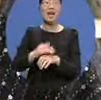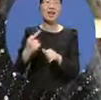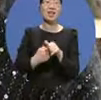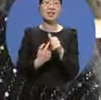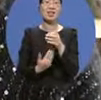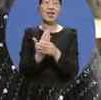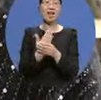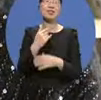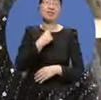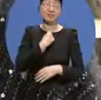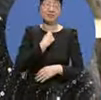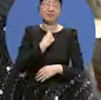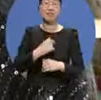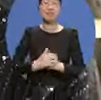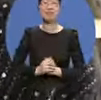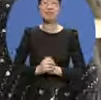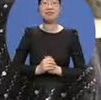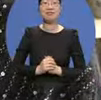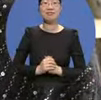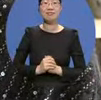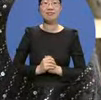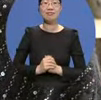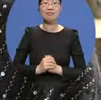됐으면 좋겠다 그런 바람이 있죠.